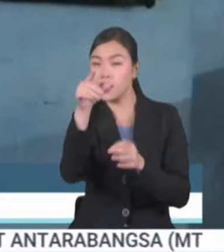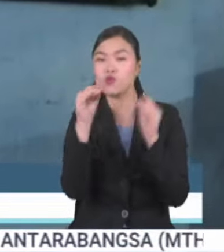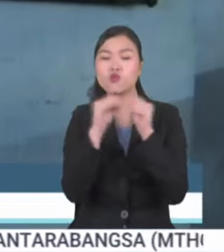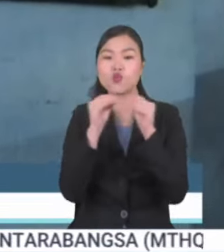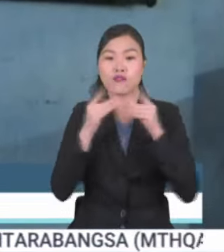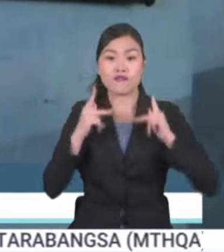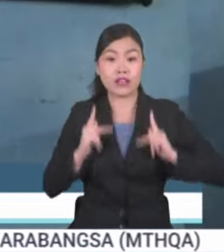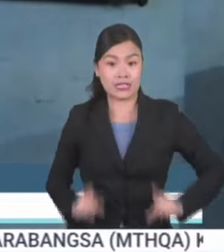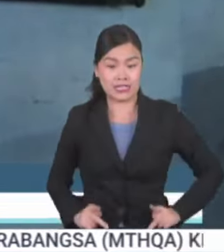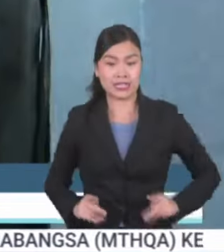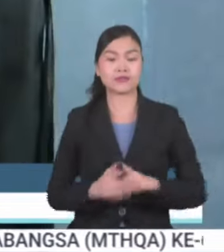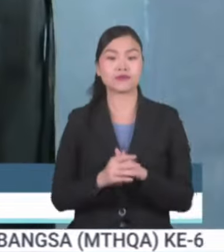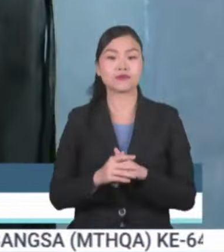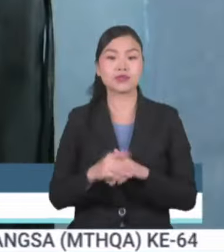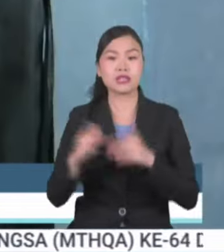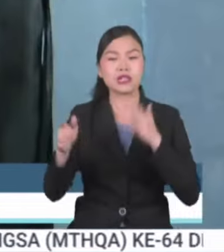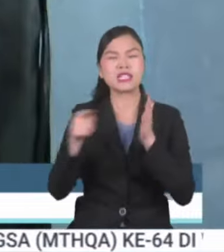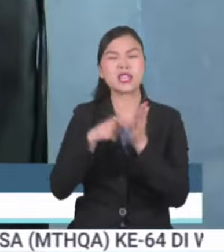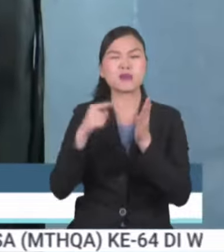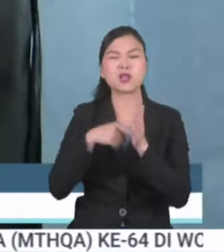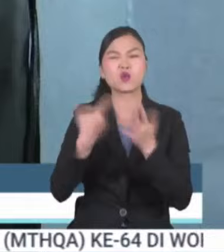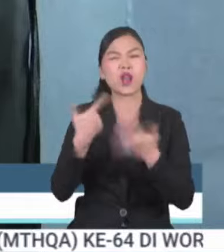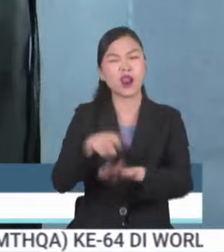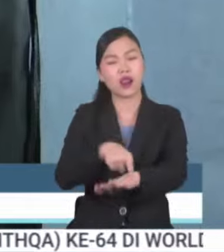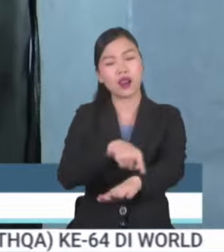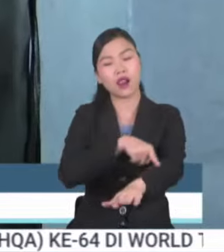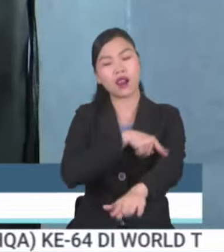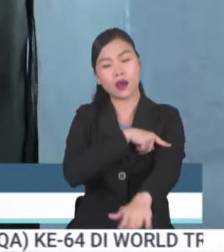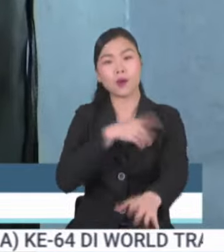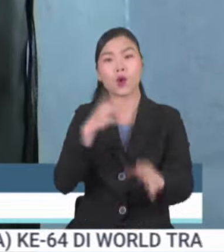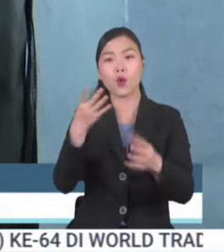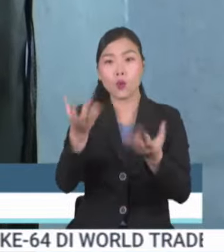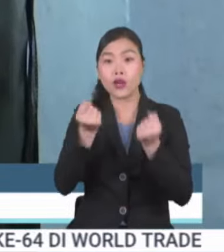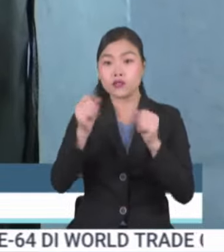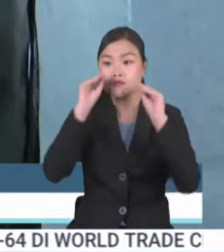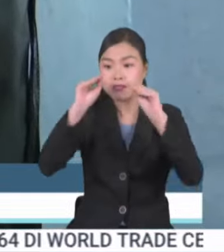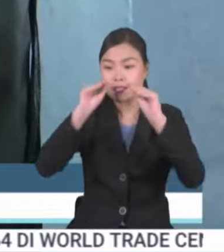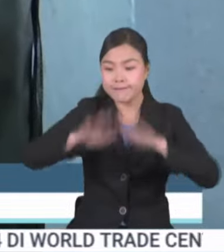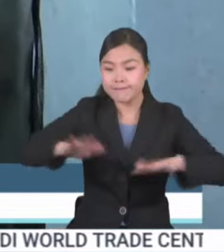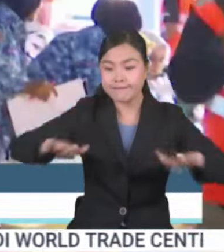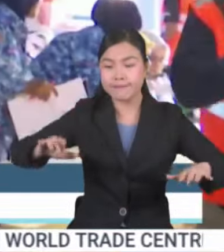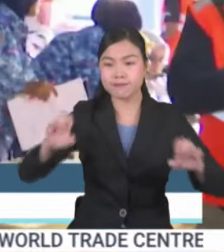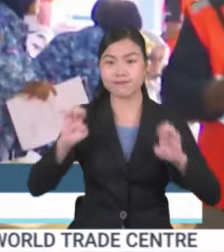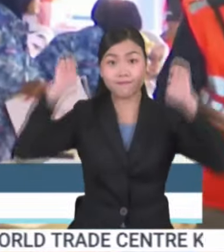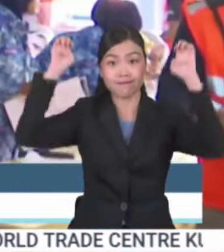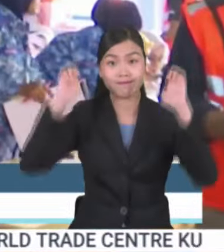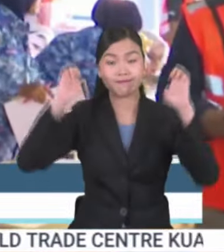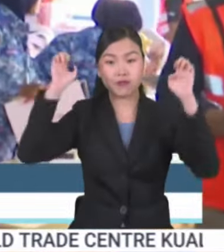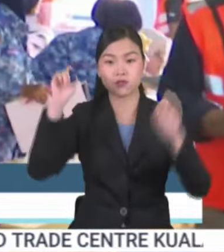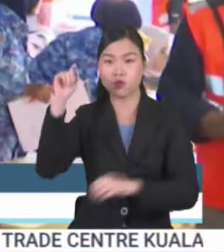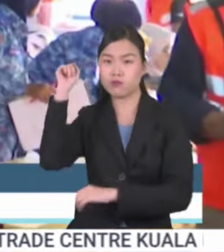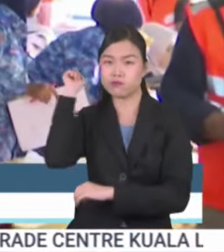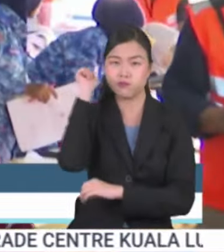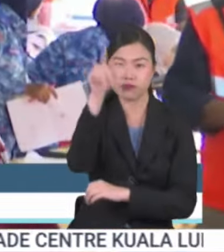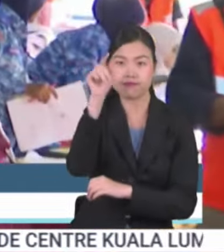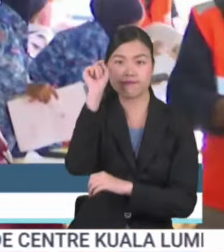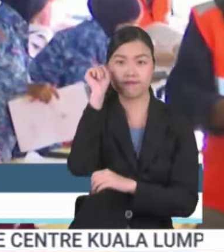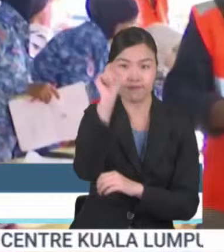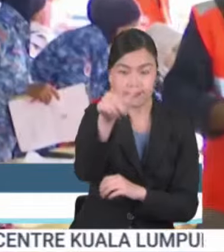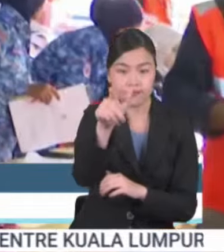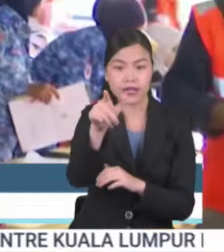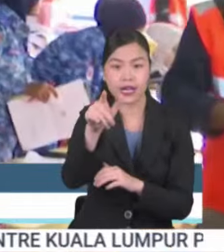lah. Kadang-kadang duduk di PPS ni lama, kita nak ajak budak senaman melalui permainan tu. So dia baling dat tu, dia kena